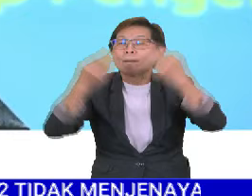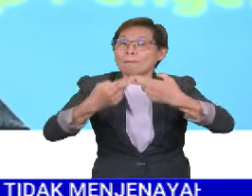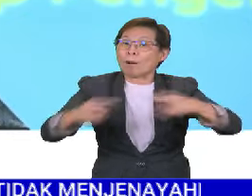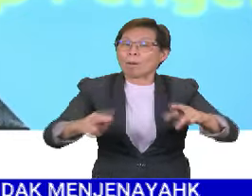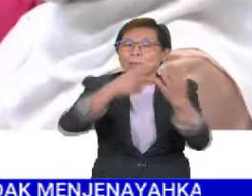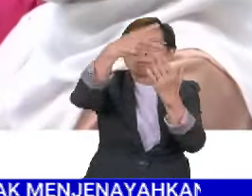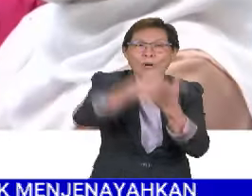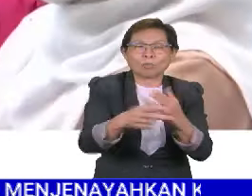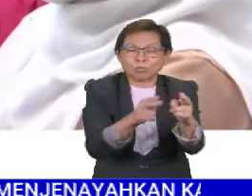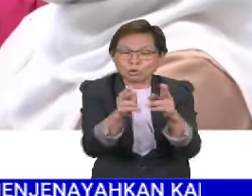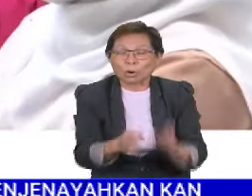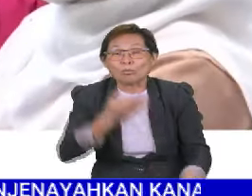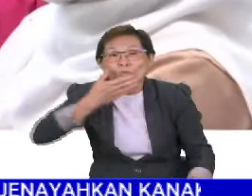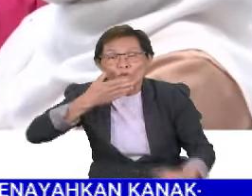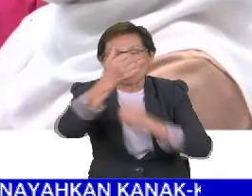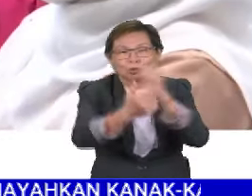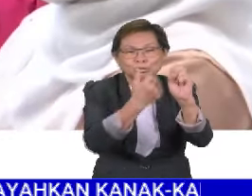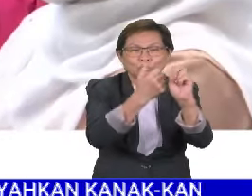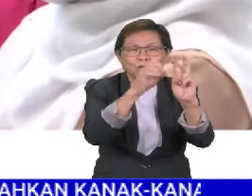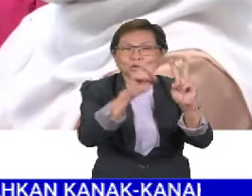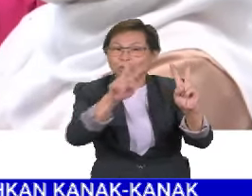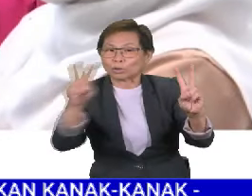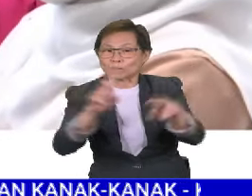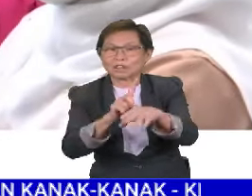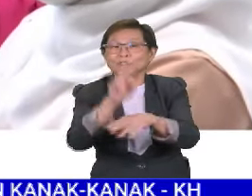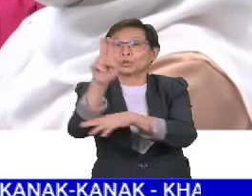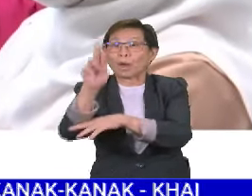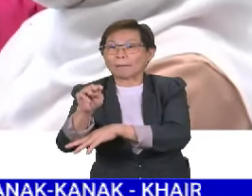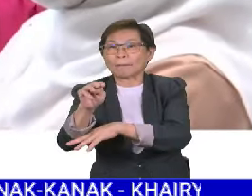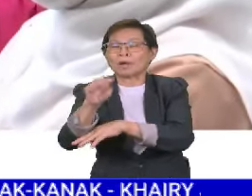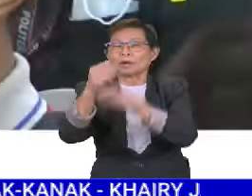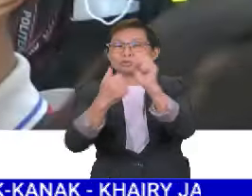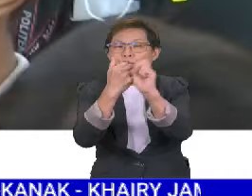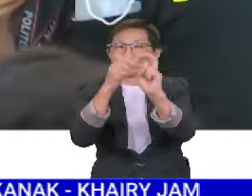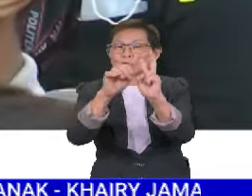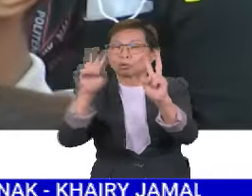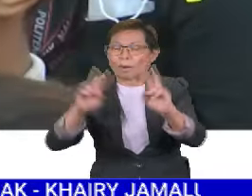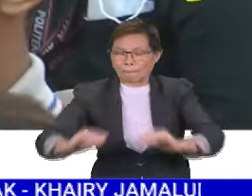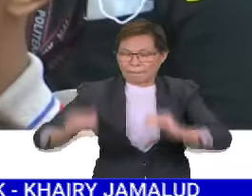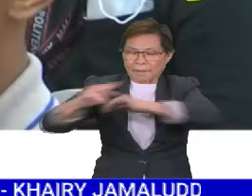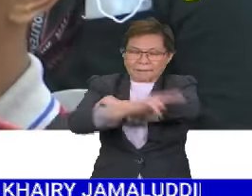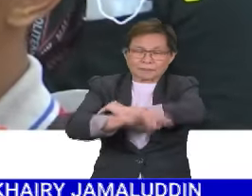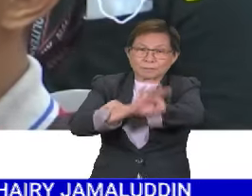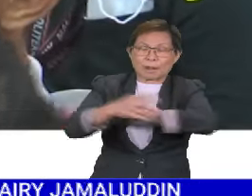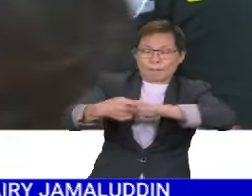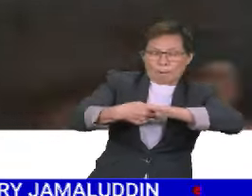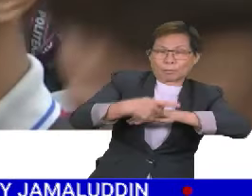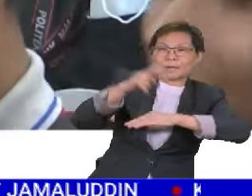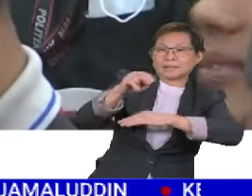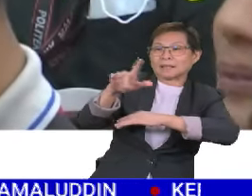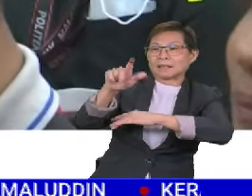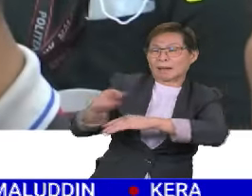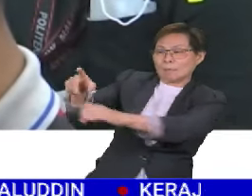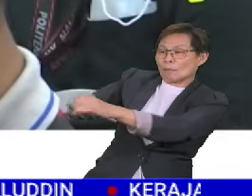Perasmian Program Usahawan Muda 2022 PUM22 peringkat Negeri Sembilan di Politeknik Nilai. Ia